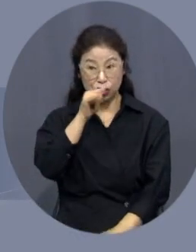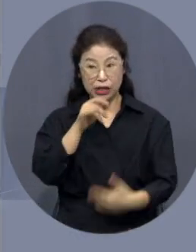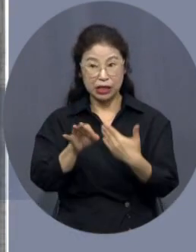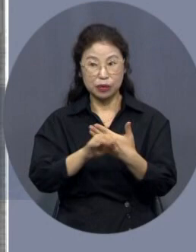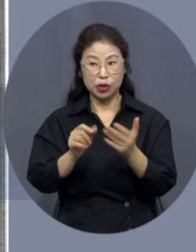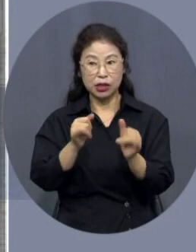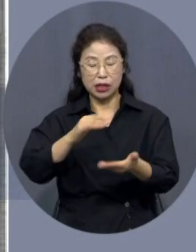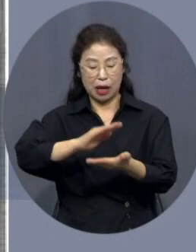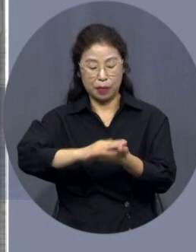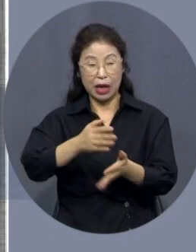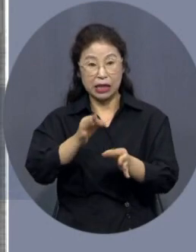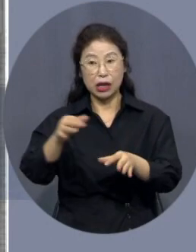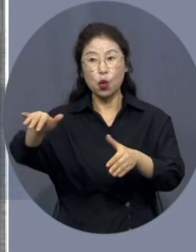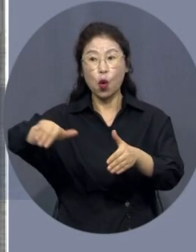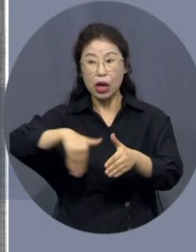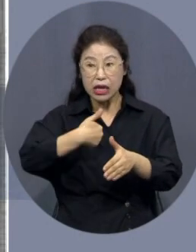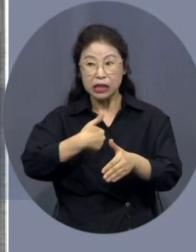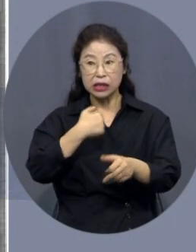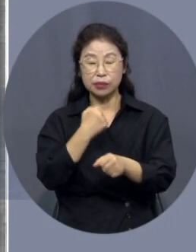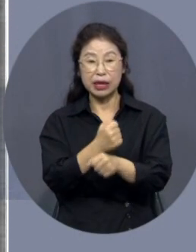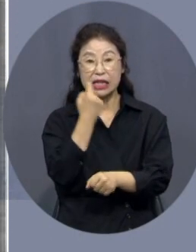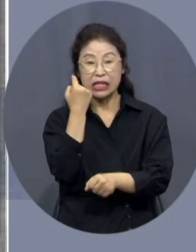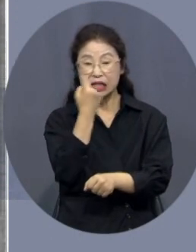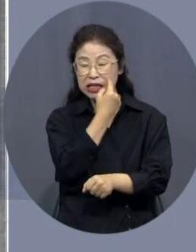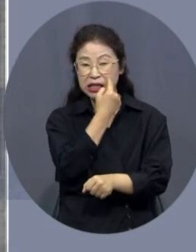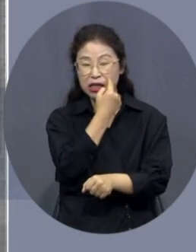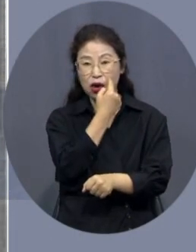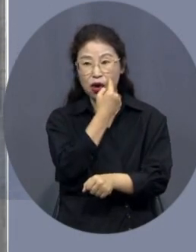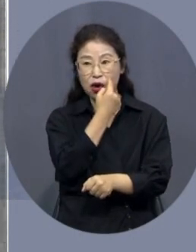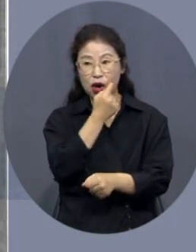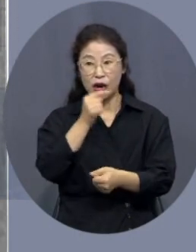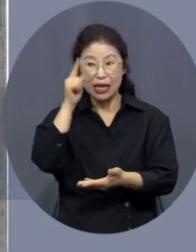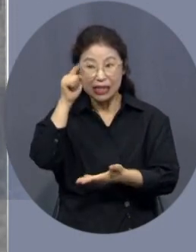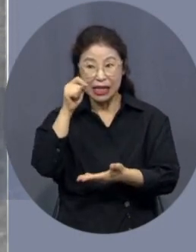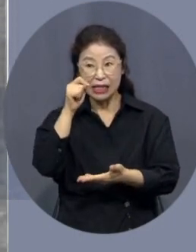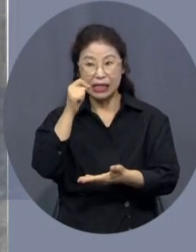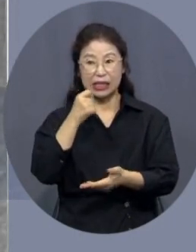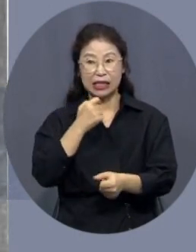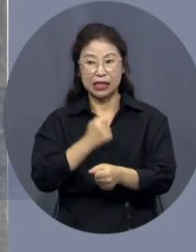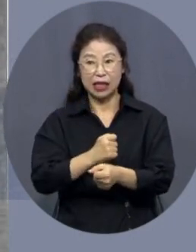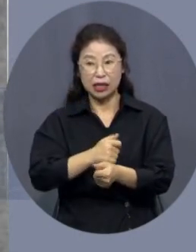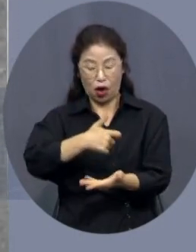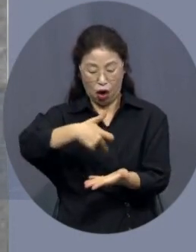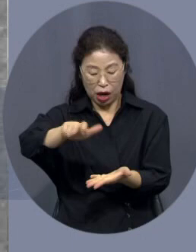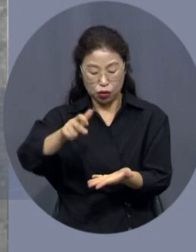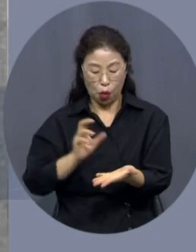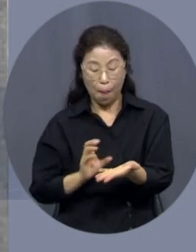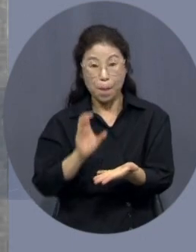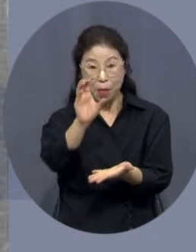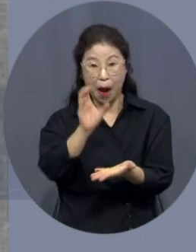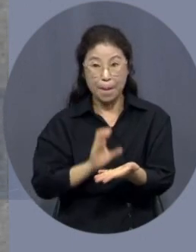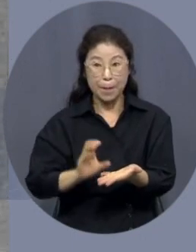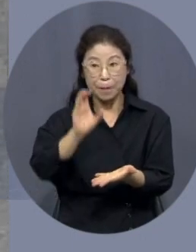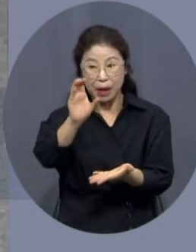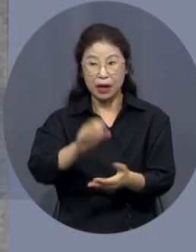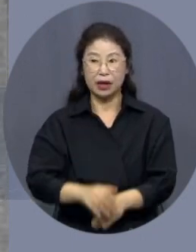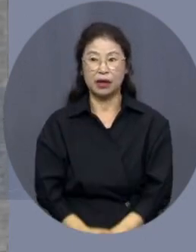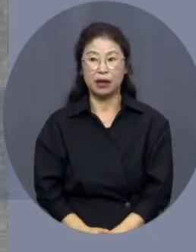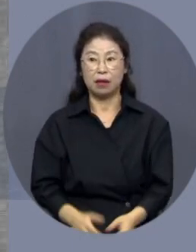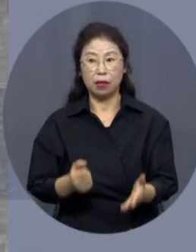입금되고 인출되는 그거를 이렇게 사진에서 다 촬영해 가지고 이렇게 그 카톡으로 다 올려